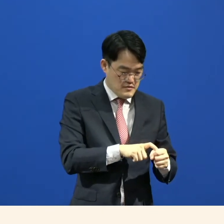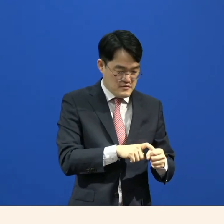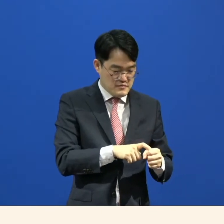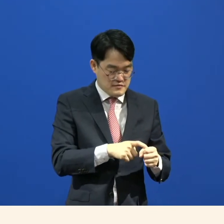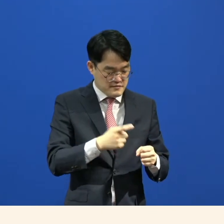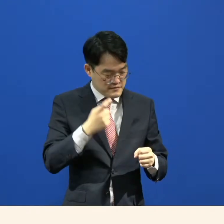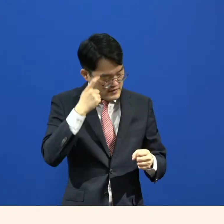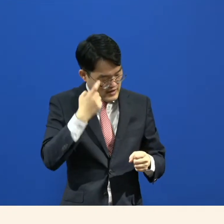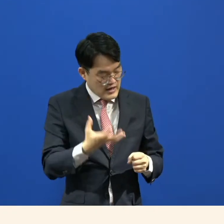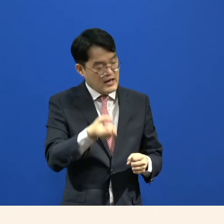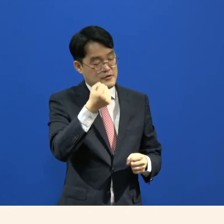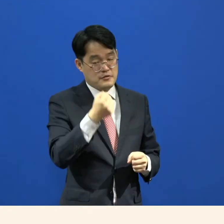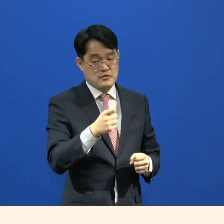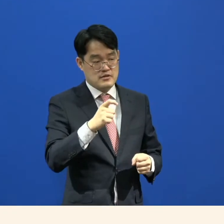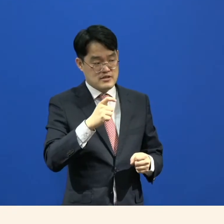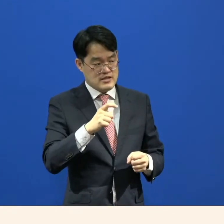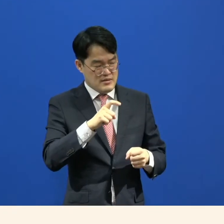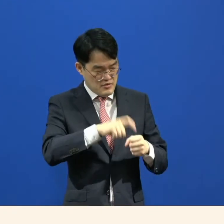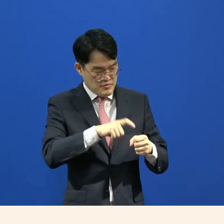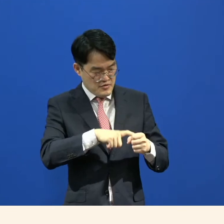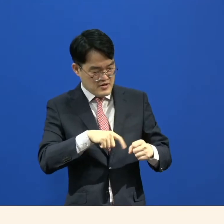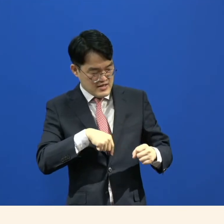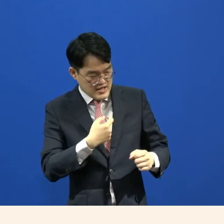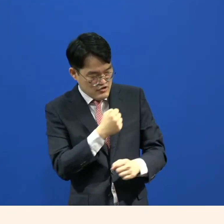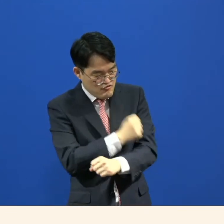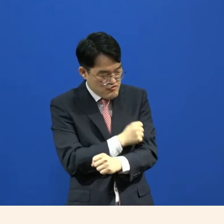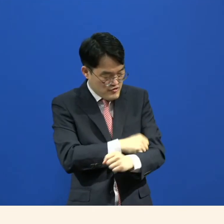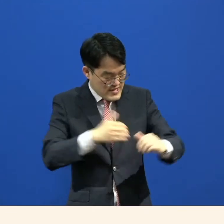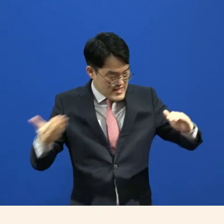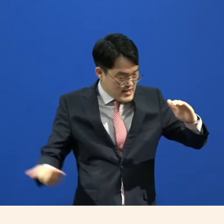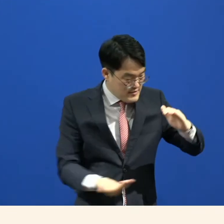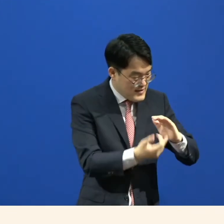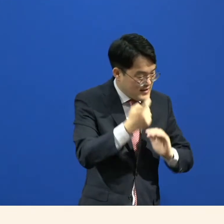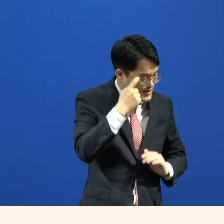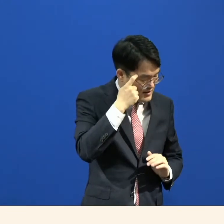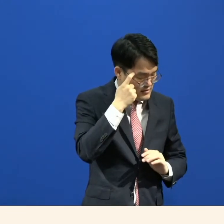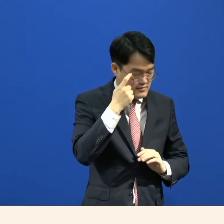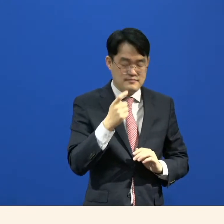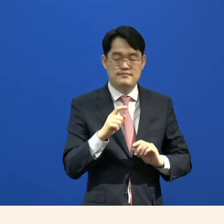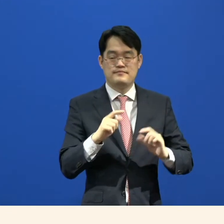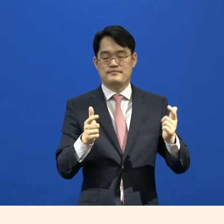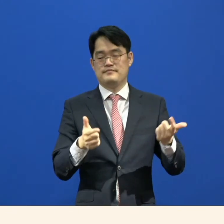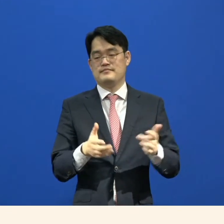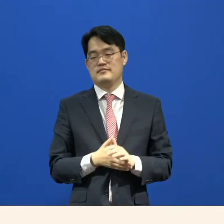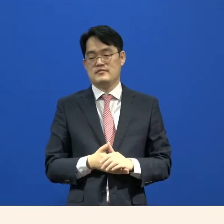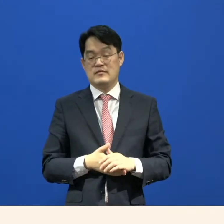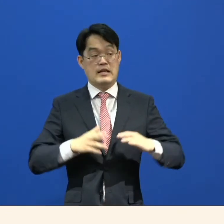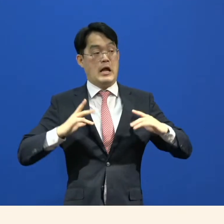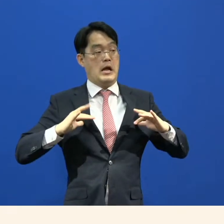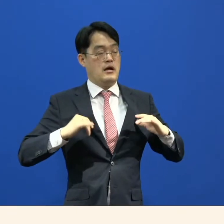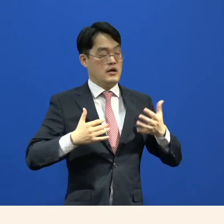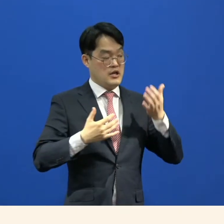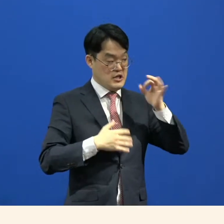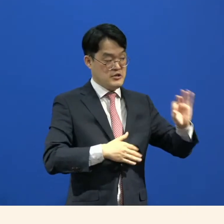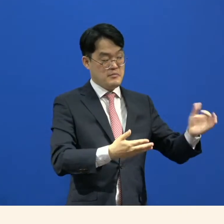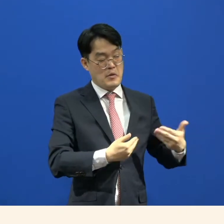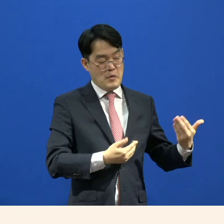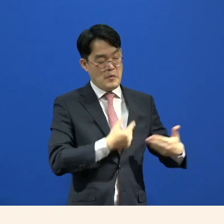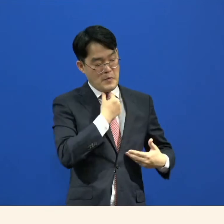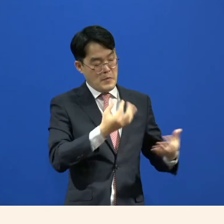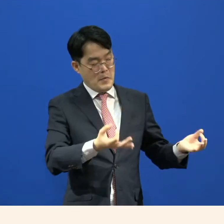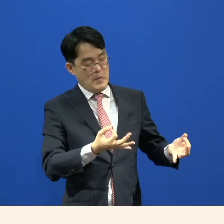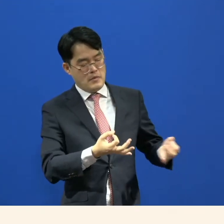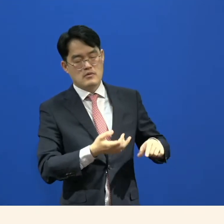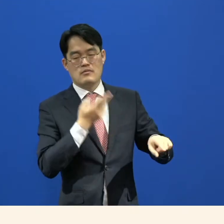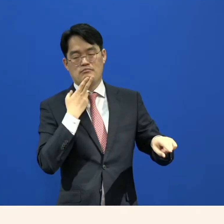그리스도 안에 있는 사람은 더 이상 자랑거리를 늘어놓으며 안정과 인정을 받으려고 하지 않습니다. 세상적인 자랑거리가